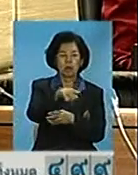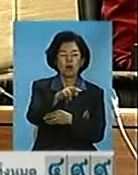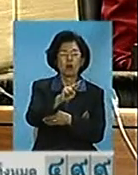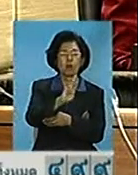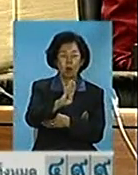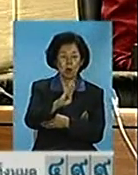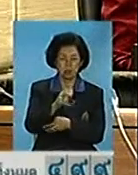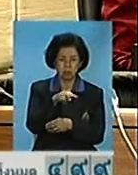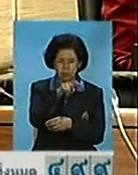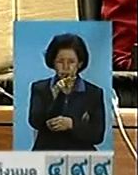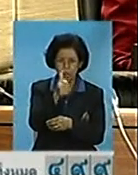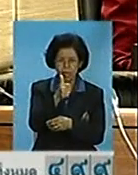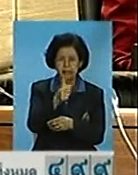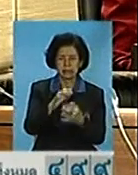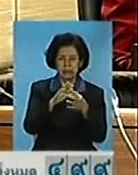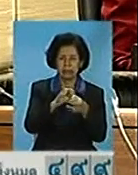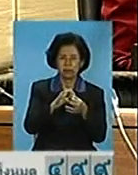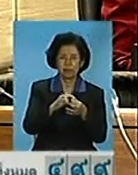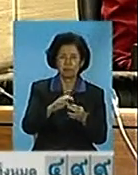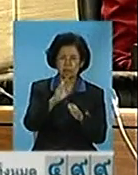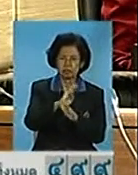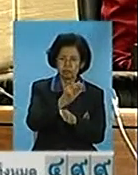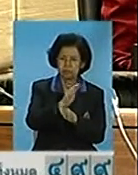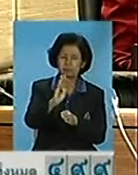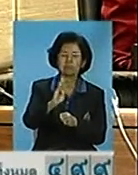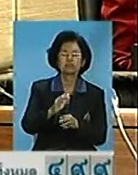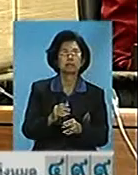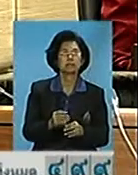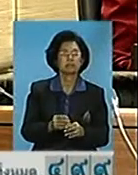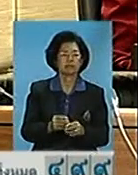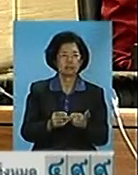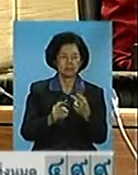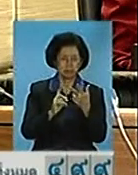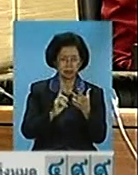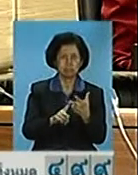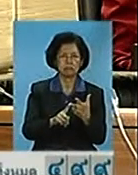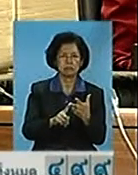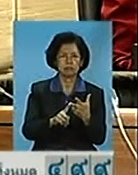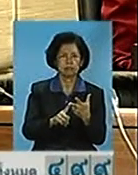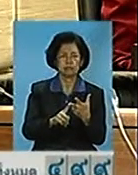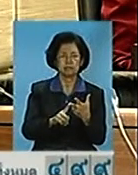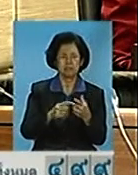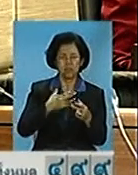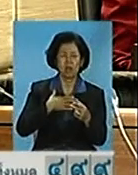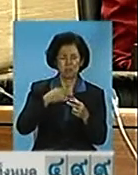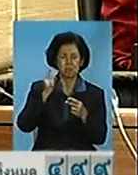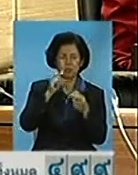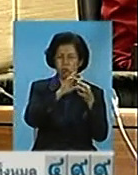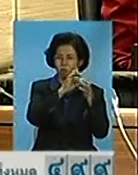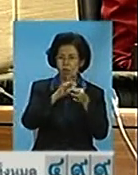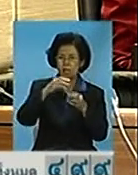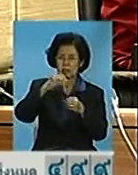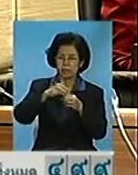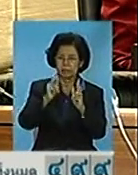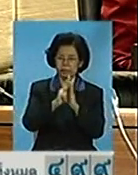ทางด้านธุรกิจด้วยนะครับนั่นเป็นเรื่องที่สองอันที่สามที่ผมค่อนข้างจะเป็นห่วงในรัฐธรรมนูญ